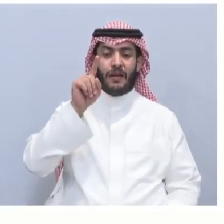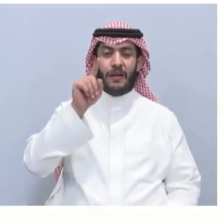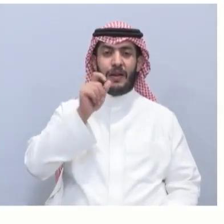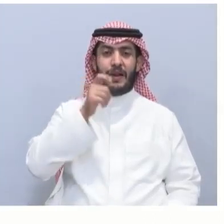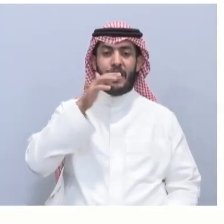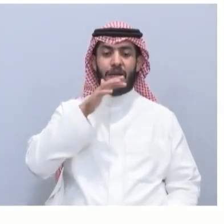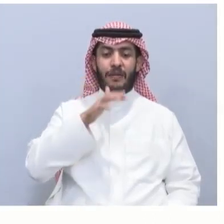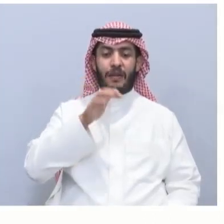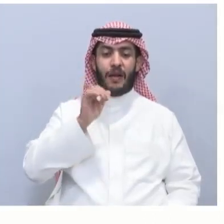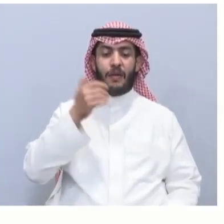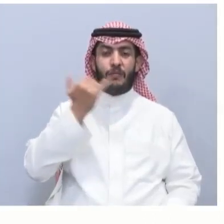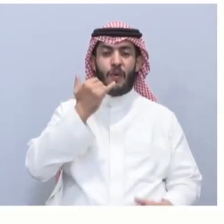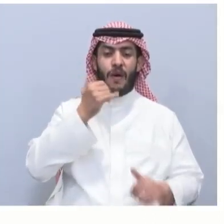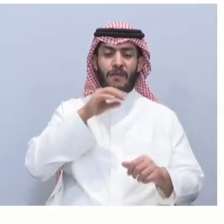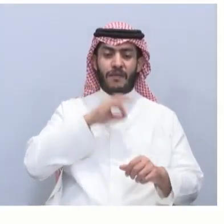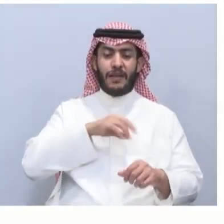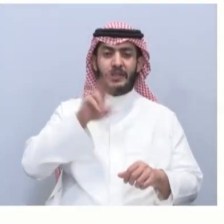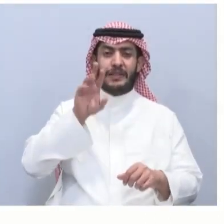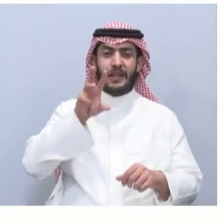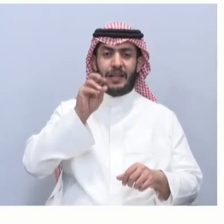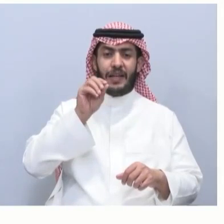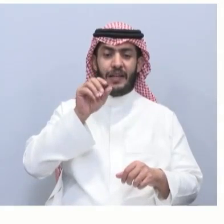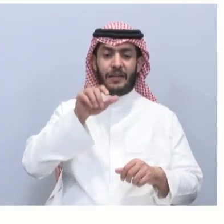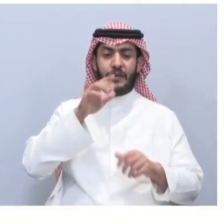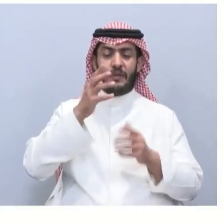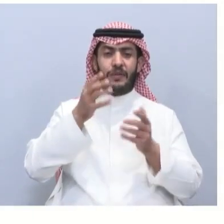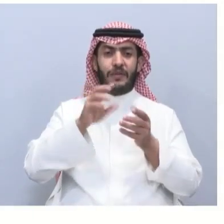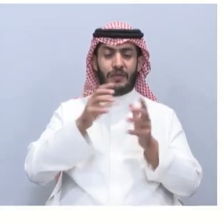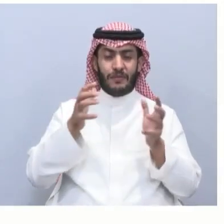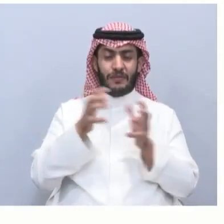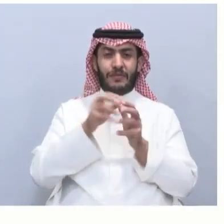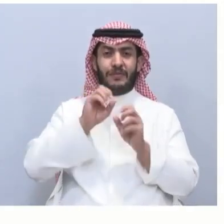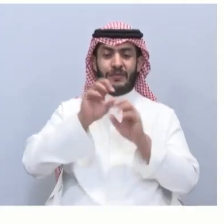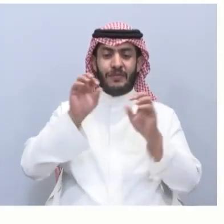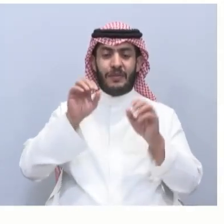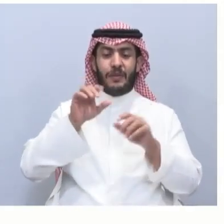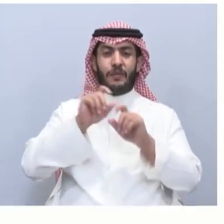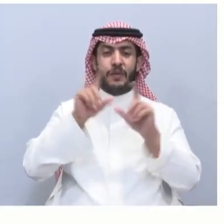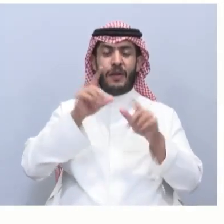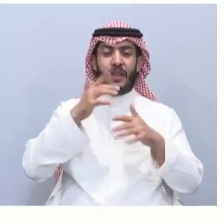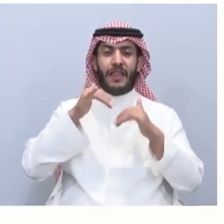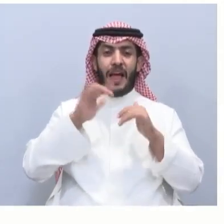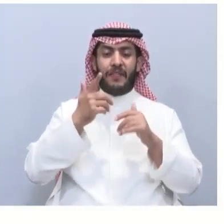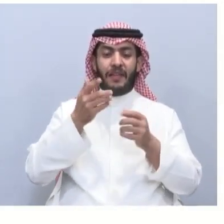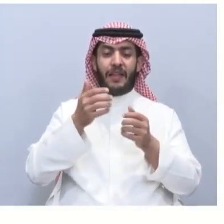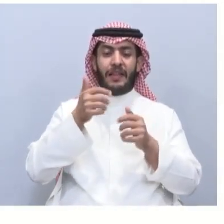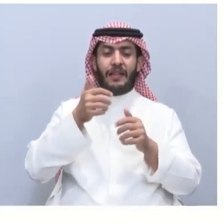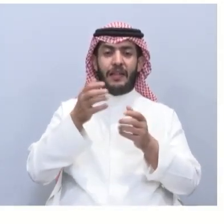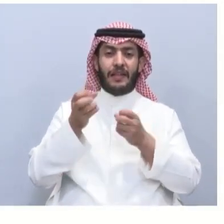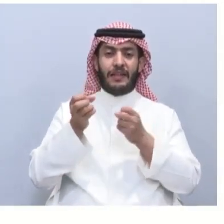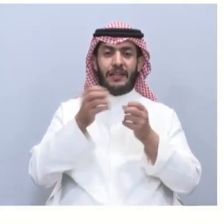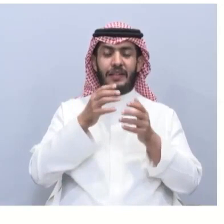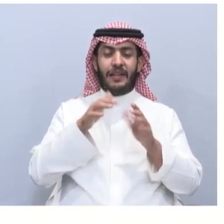كان يهتم بامر الزكاه اذ يرسلوا من يجمعها ويبين للناس كيفيه اخراجها